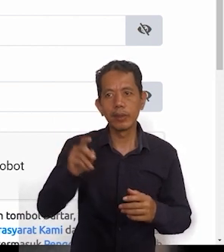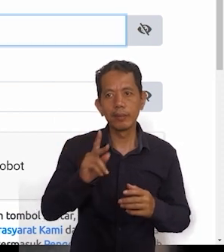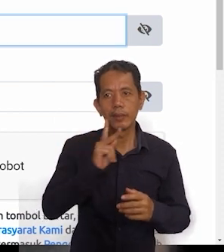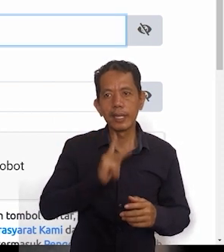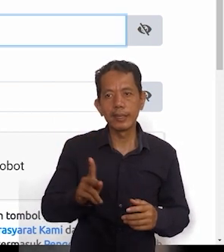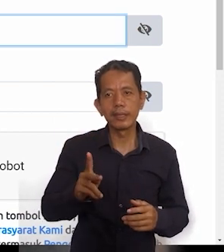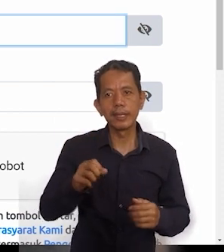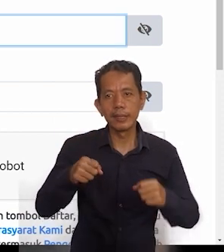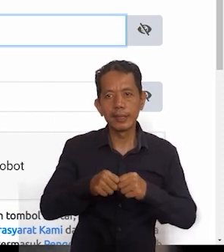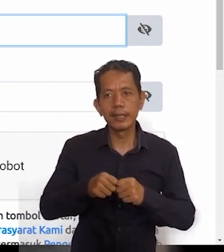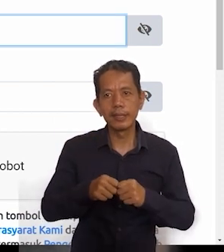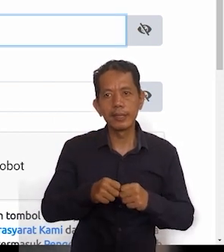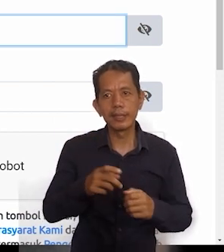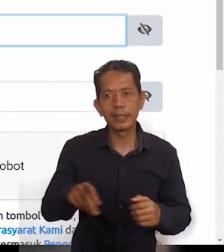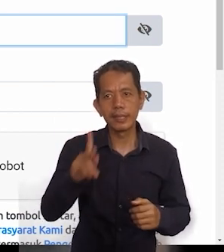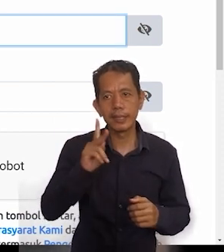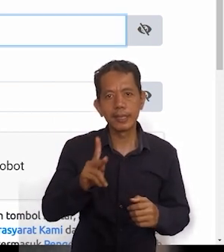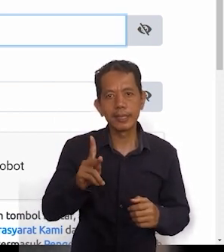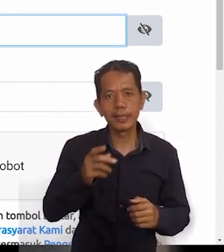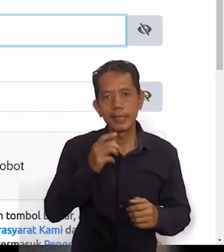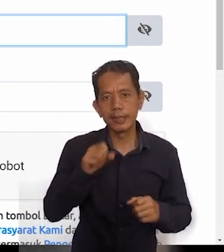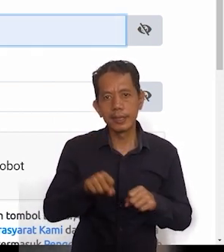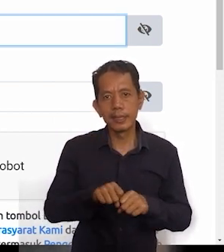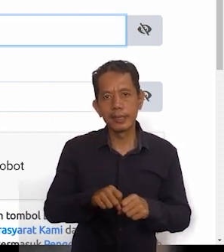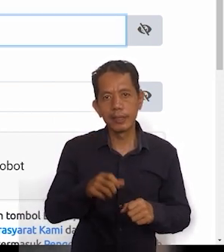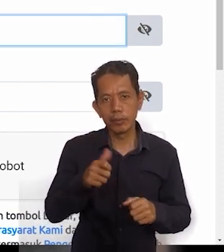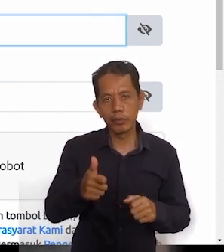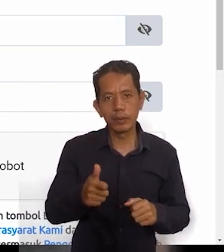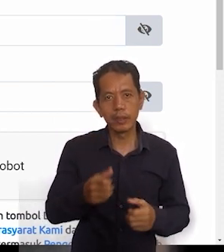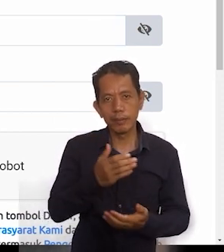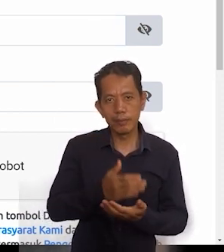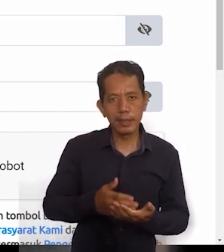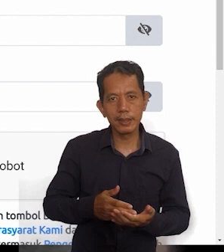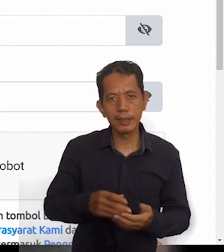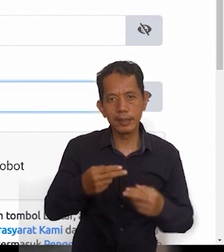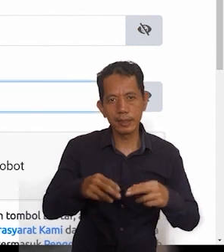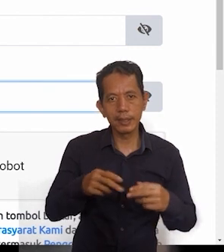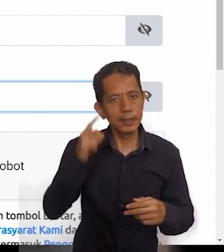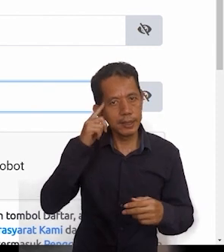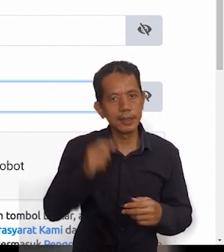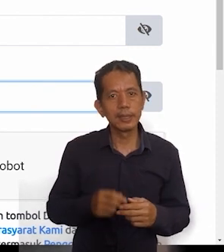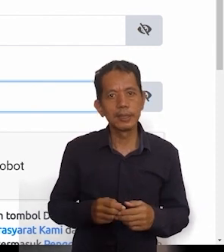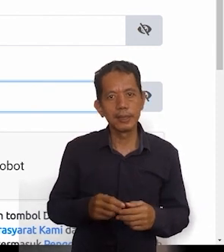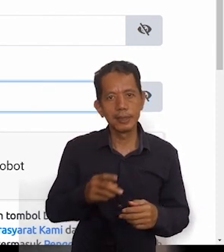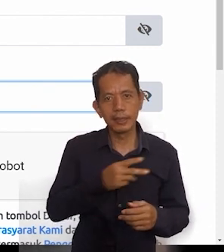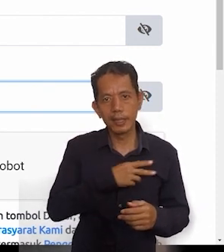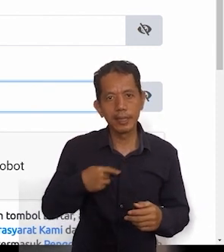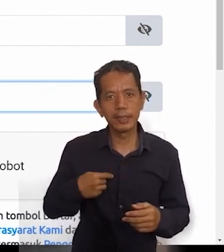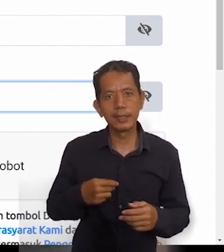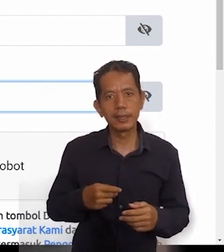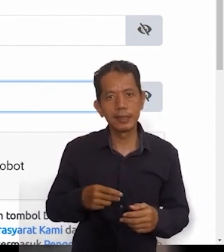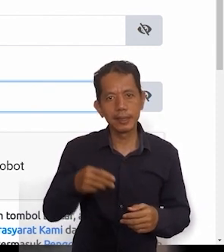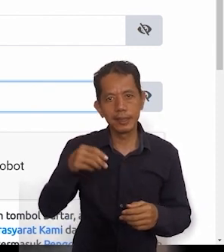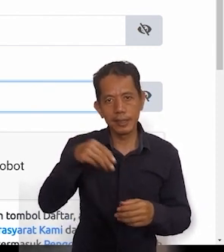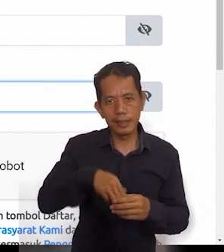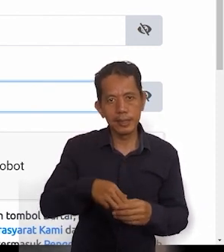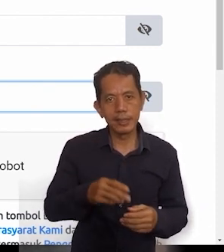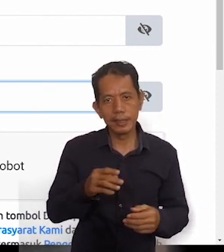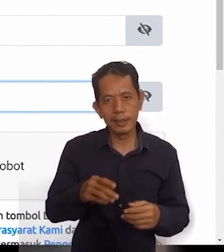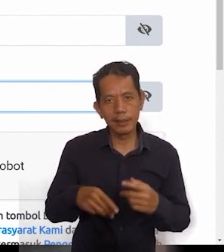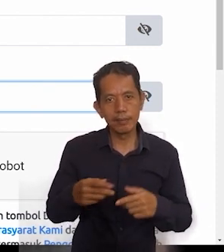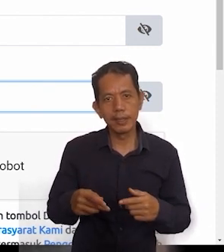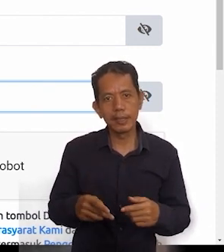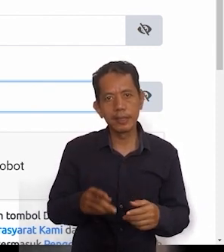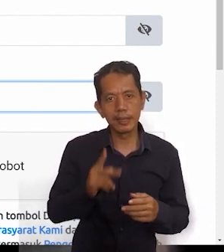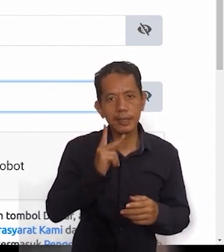sandi dengan kata sandi yang mudah bagi rekan-rekan ingat, dan isi kembali kata